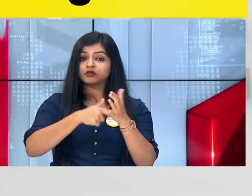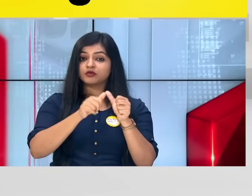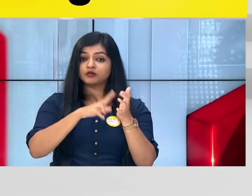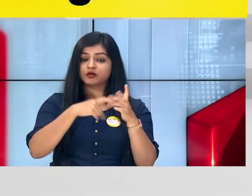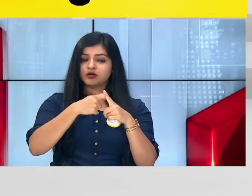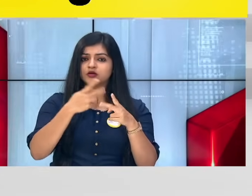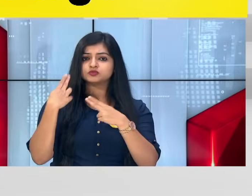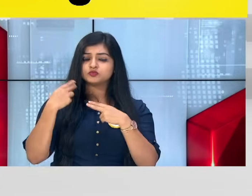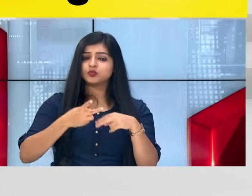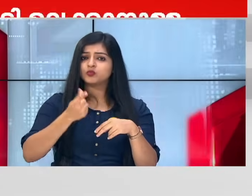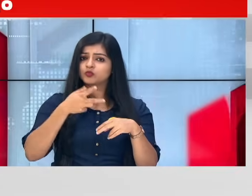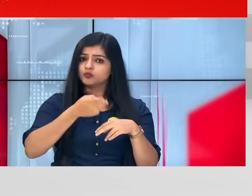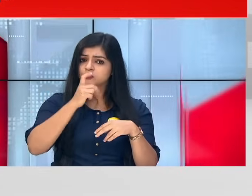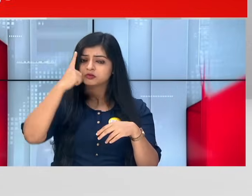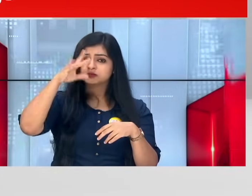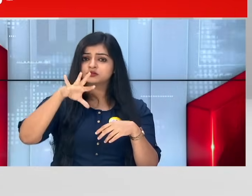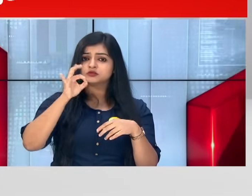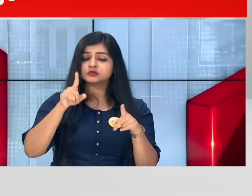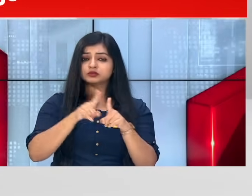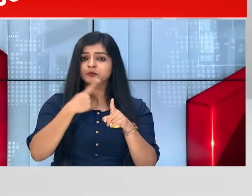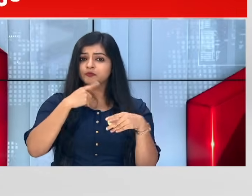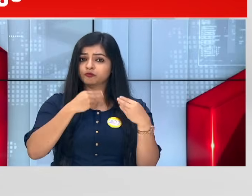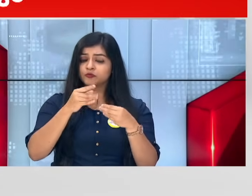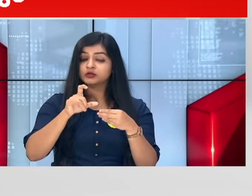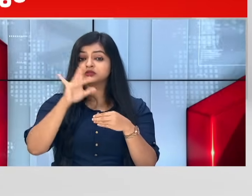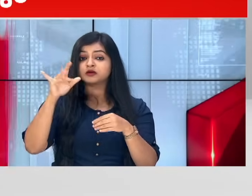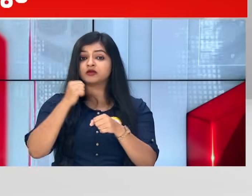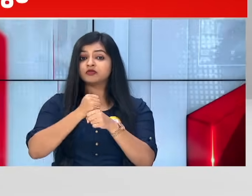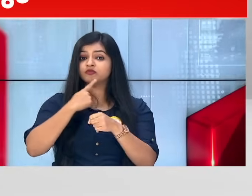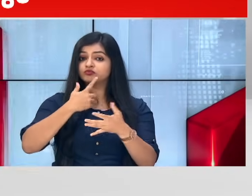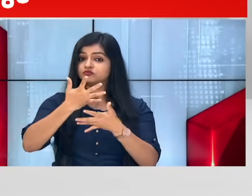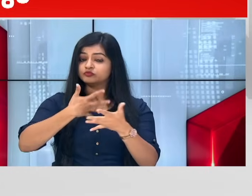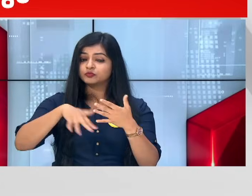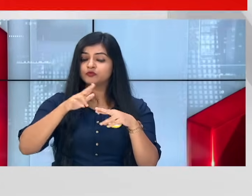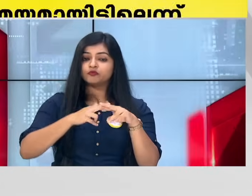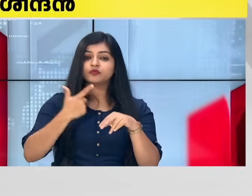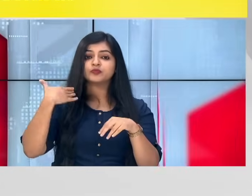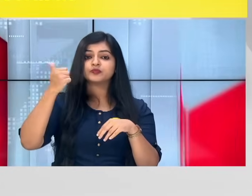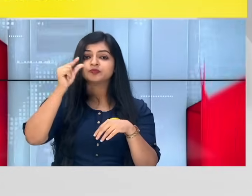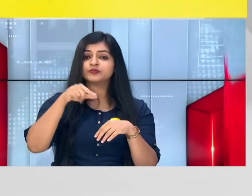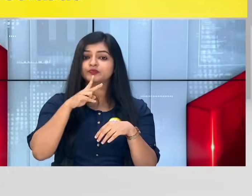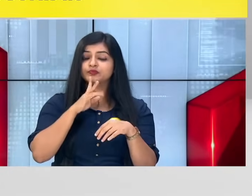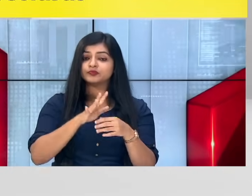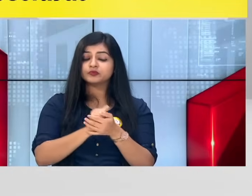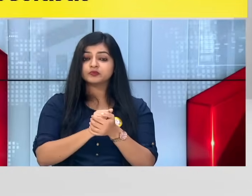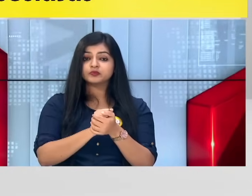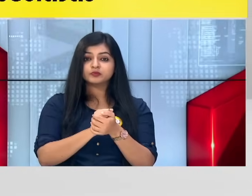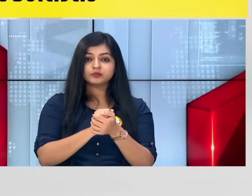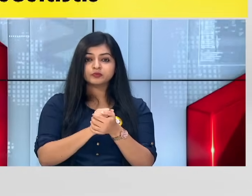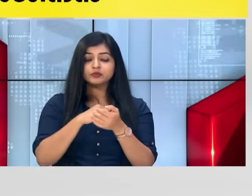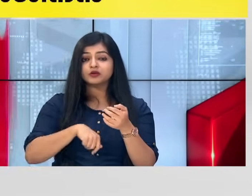കാര്യം കേന്ദ്രവുമായി ചർച്ച ചെയ്യും. അത് പരിശോധിക്കുമെന്നതാണ് വനമന്ത്രിയും വ്യക്തമാക്കിയിരിക്കുന്നത്. ഈ മേലൂർ